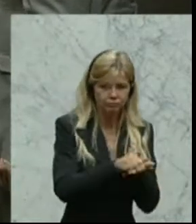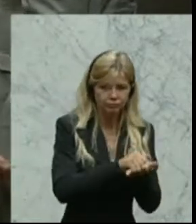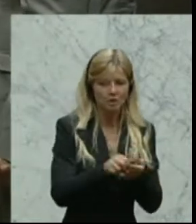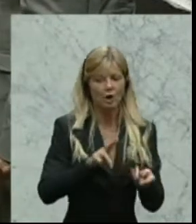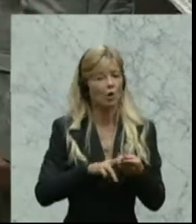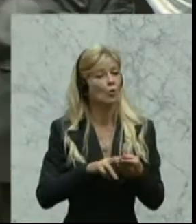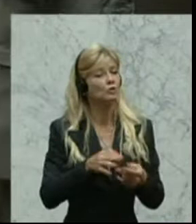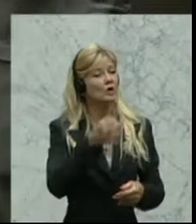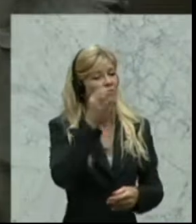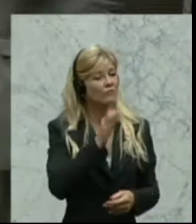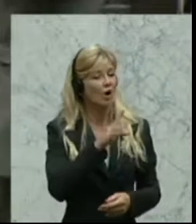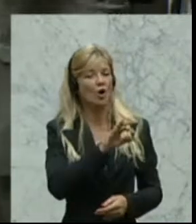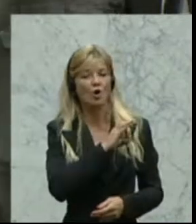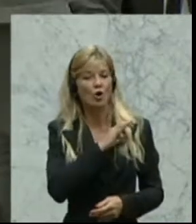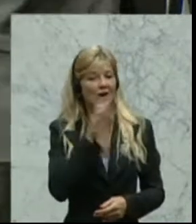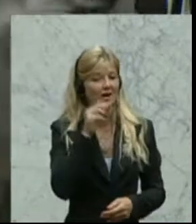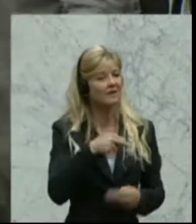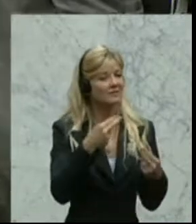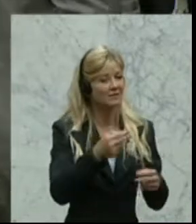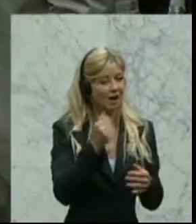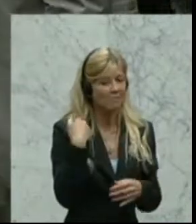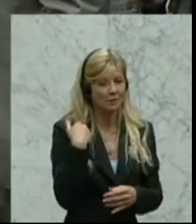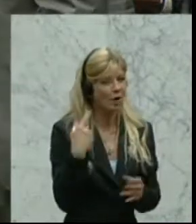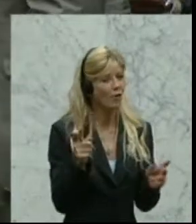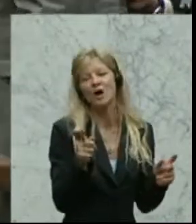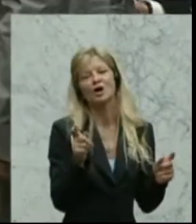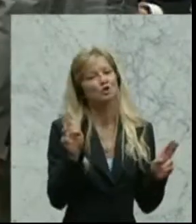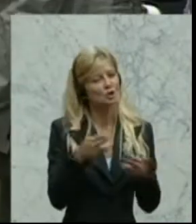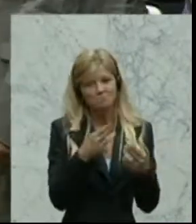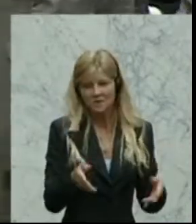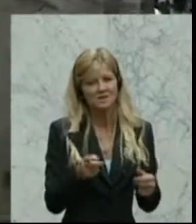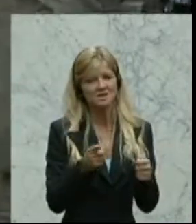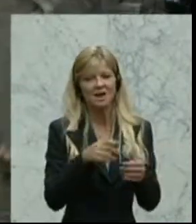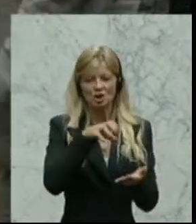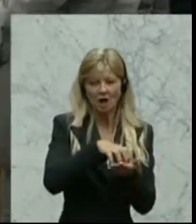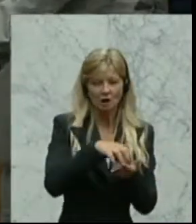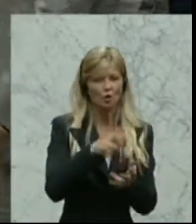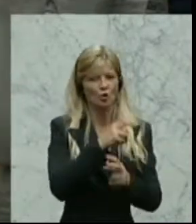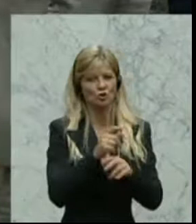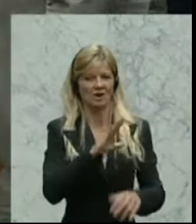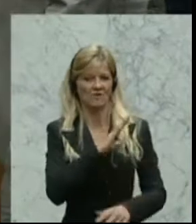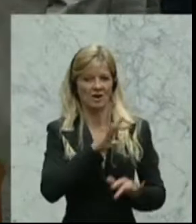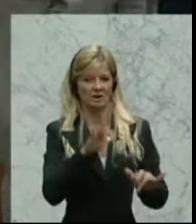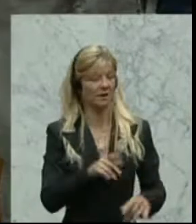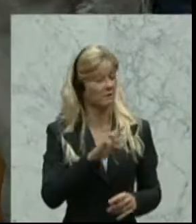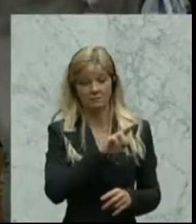Vermögensteuern den Standort Österreich gefährden würden. Ganz im Gegenteil, eine Steuerentlastung, die den Namen